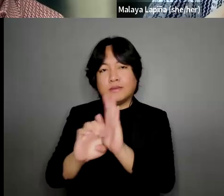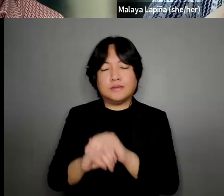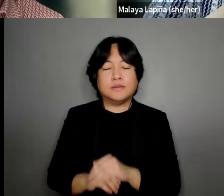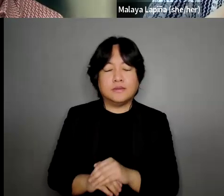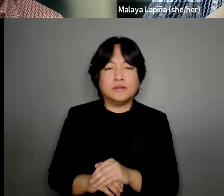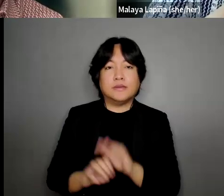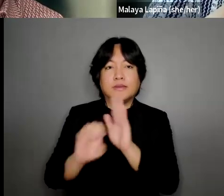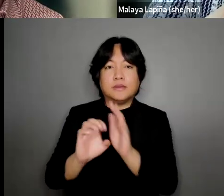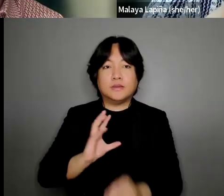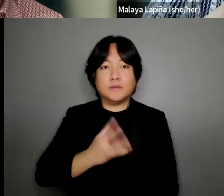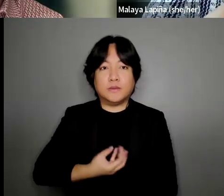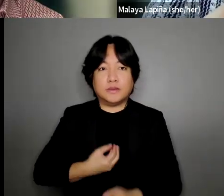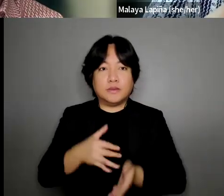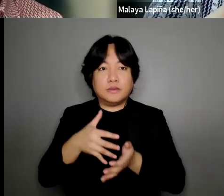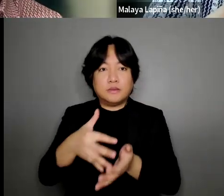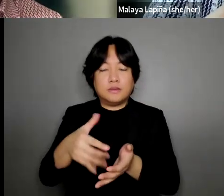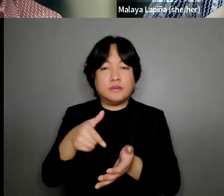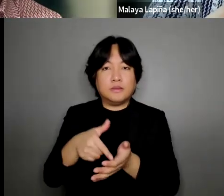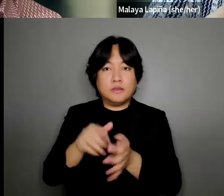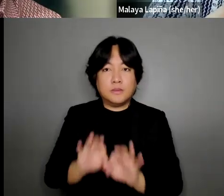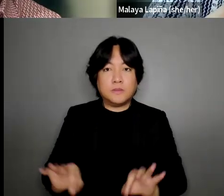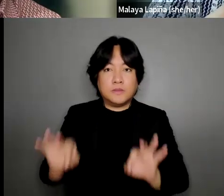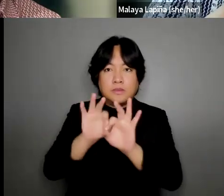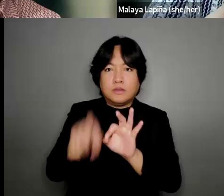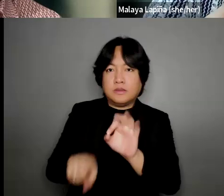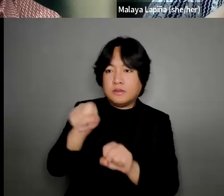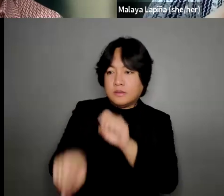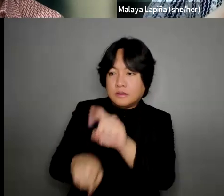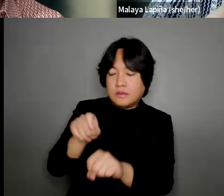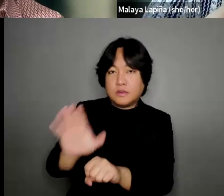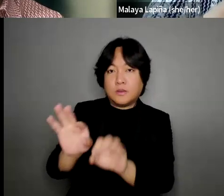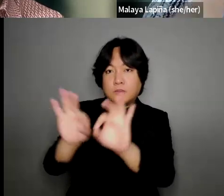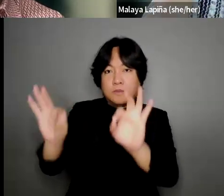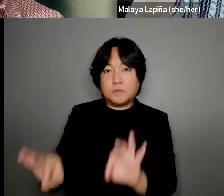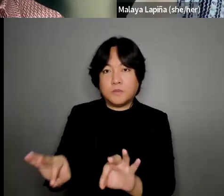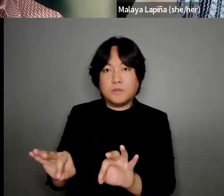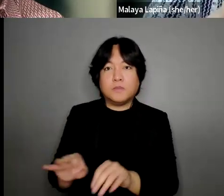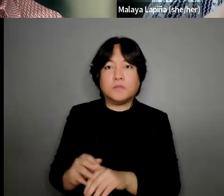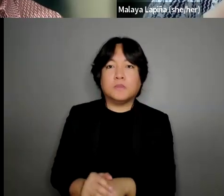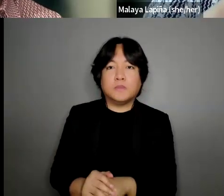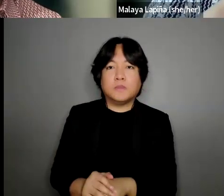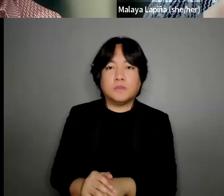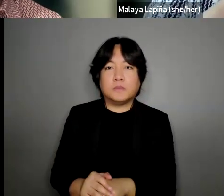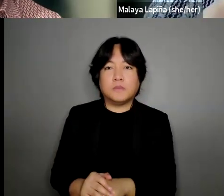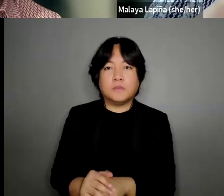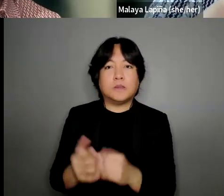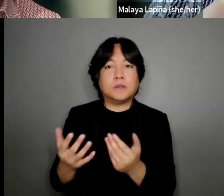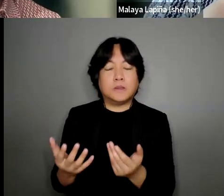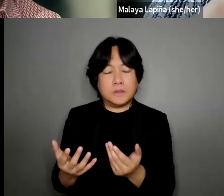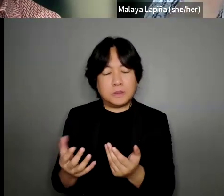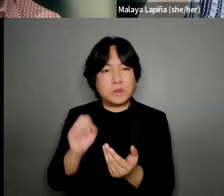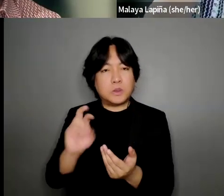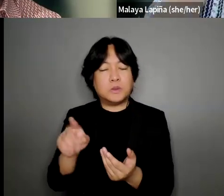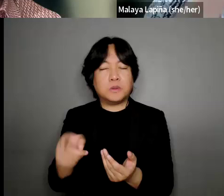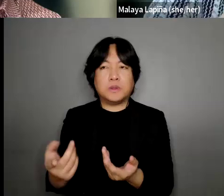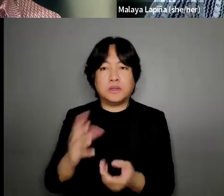trans studies, 'di ba parang important na interrogate mo yung form no, kung well, liban sa halimbawa applied trans studies